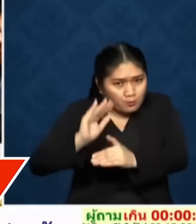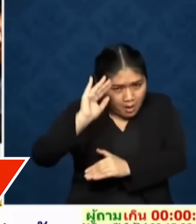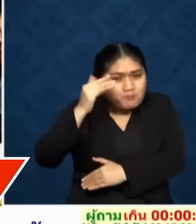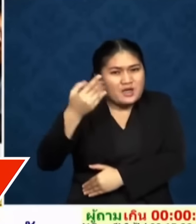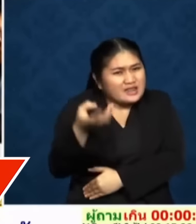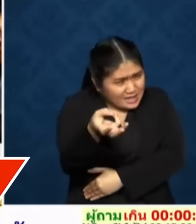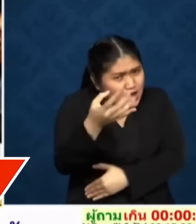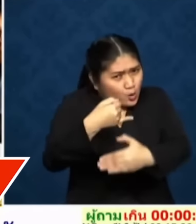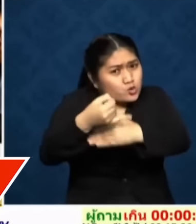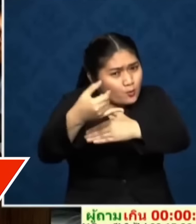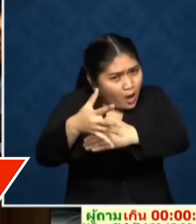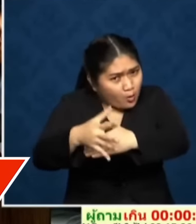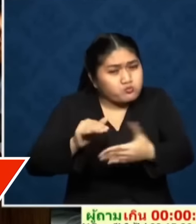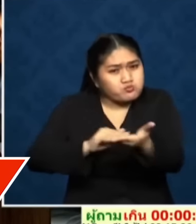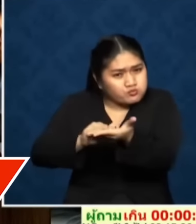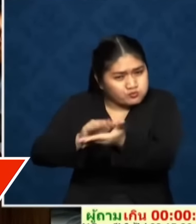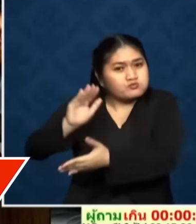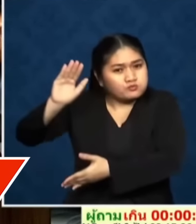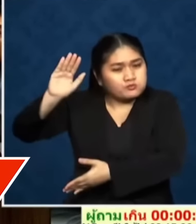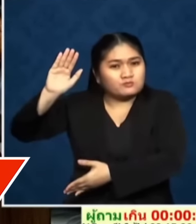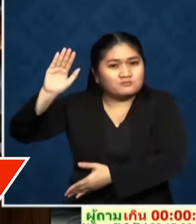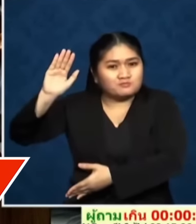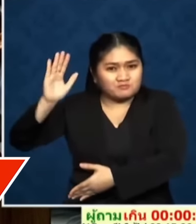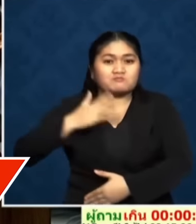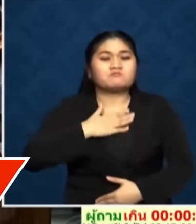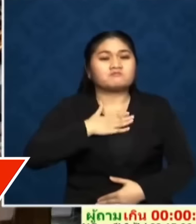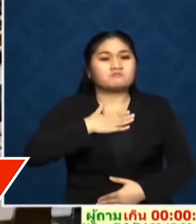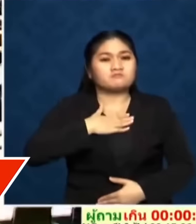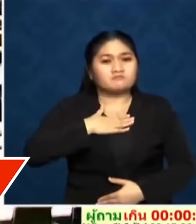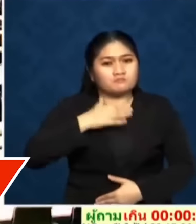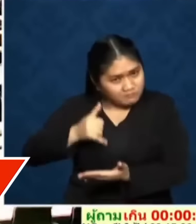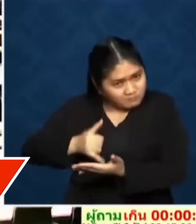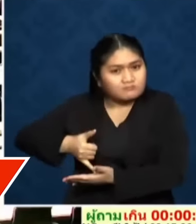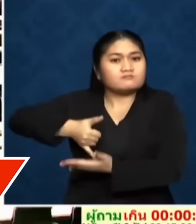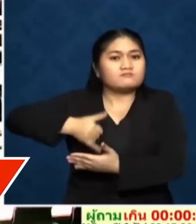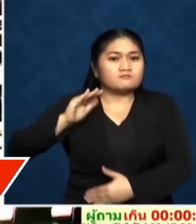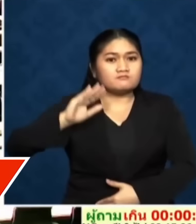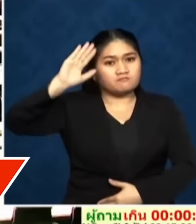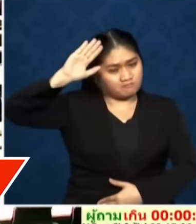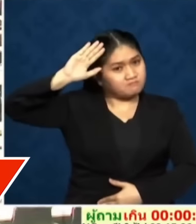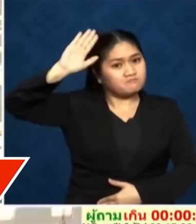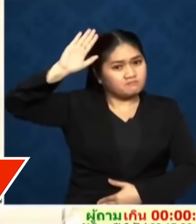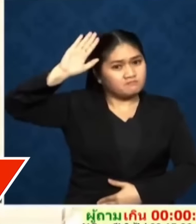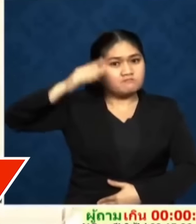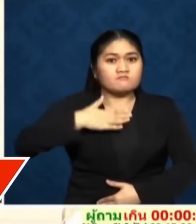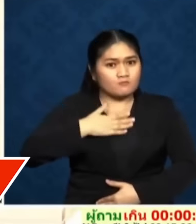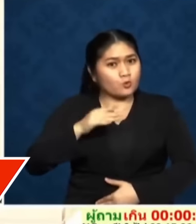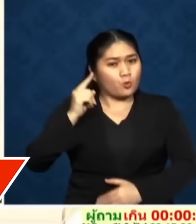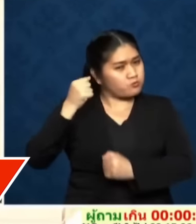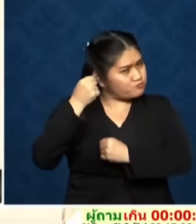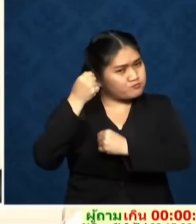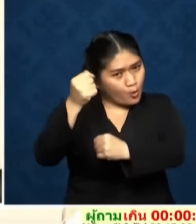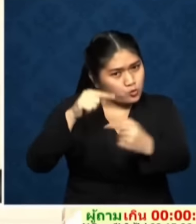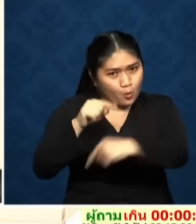บแล้วครับ ท่านประธานที่เคารพครับกับผมยืนขึ้นยกมือพ้นศีรษะนี่คือการประท้วงตาม